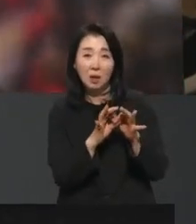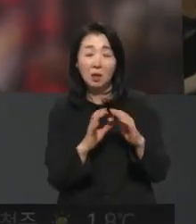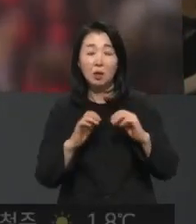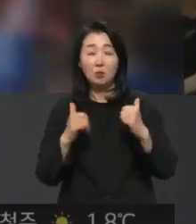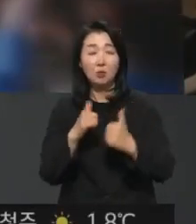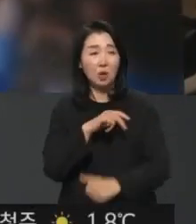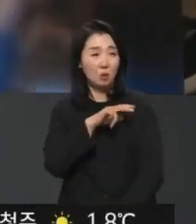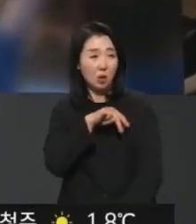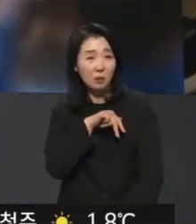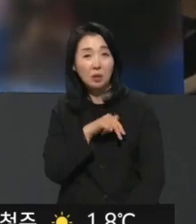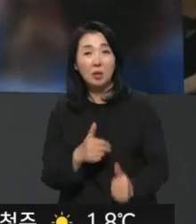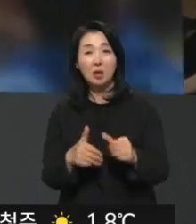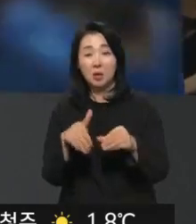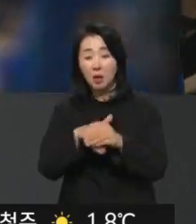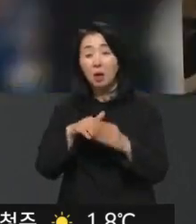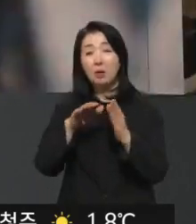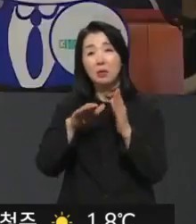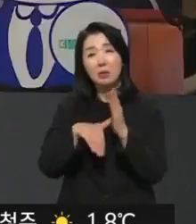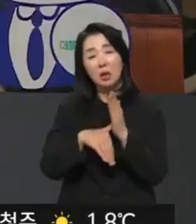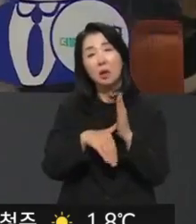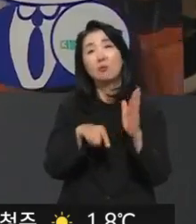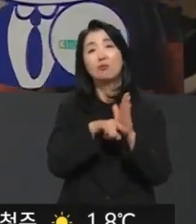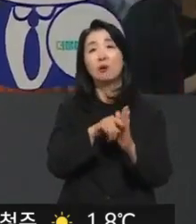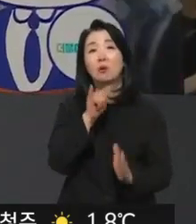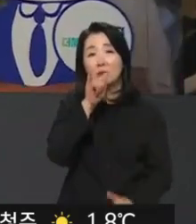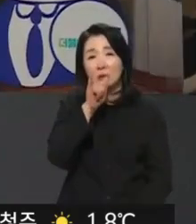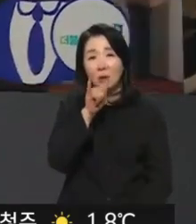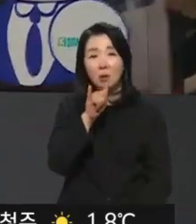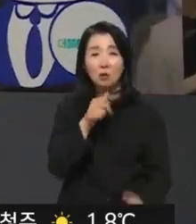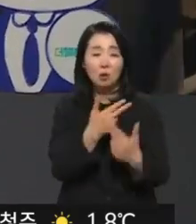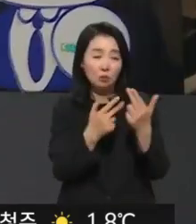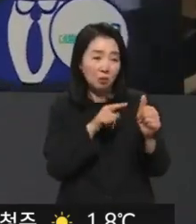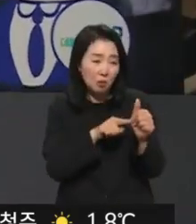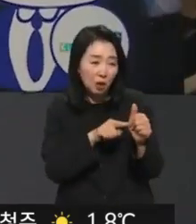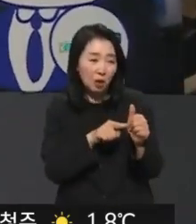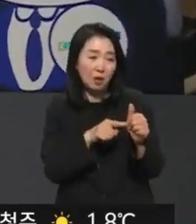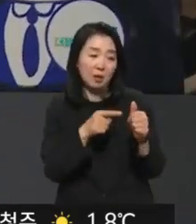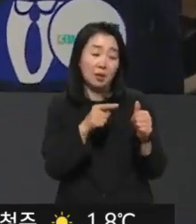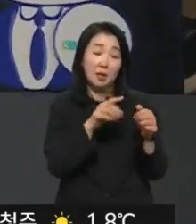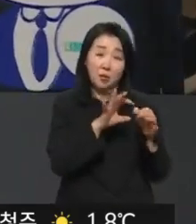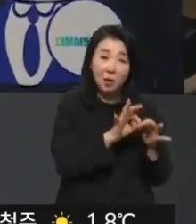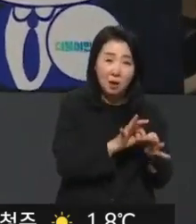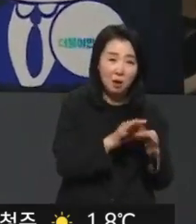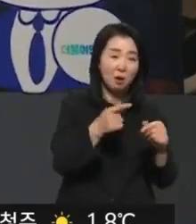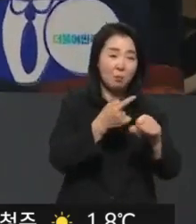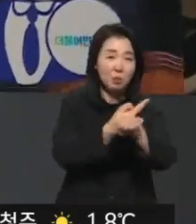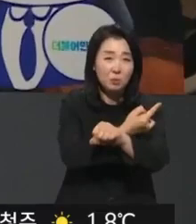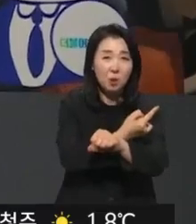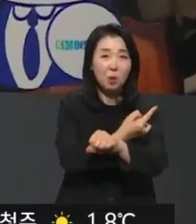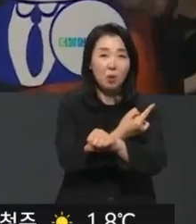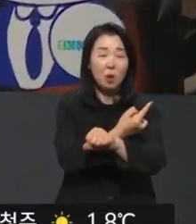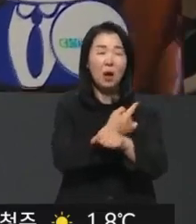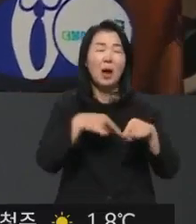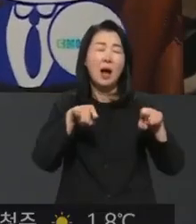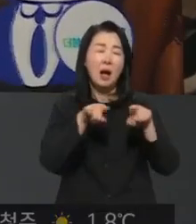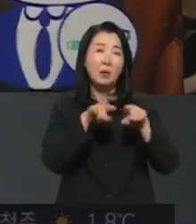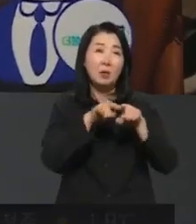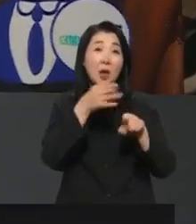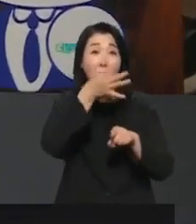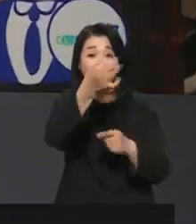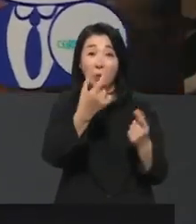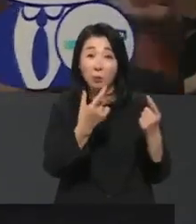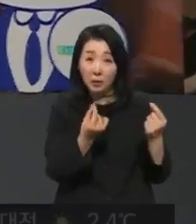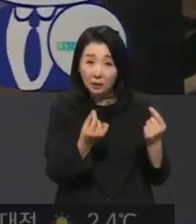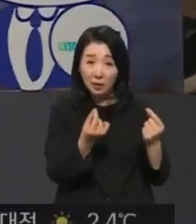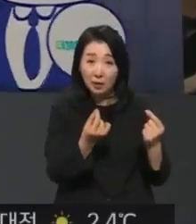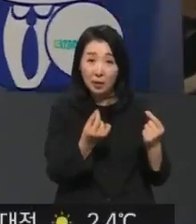때문이죠. 당장 이 대표의 체포동의안에 대해서는 친명계 또 비명계가 한 목소리를 내는 그런 모양새긴